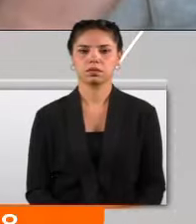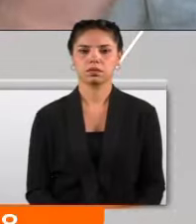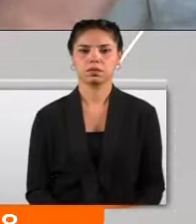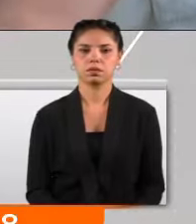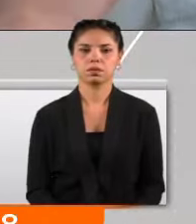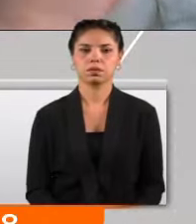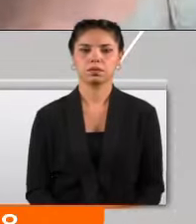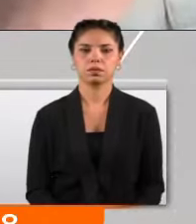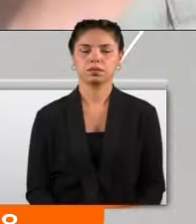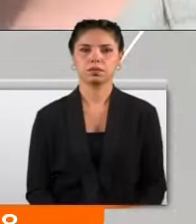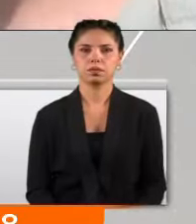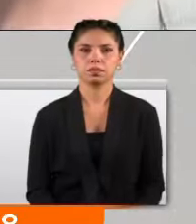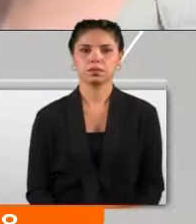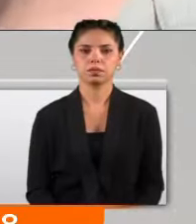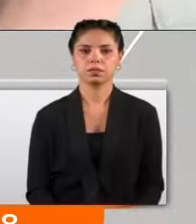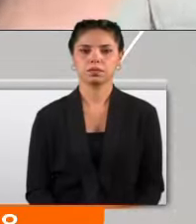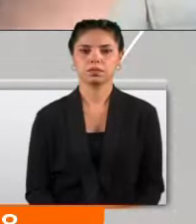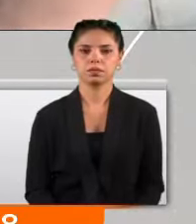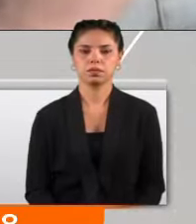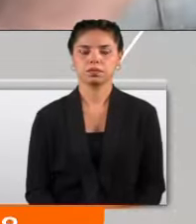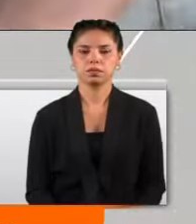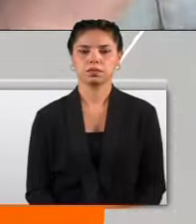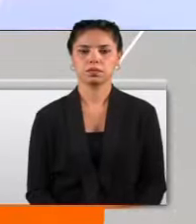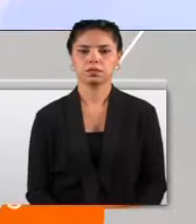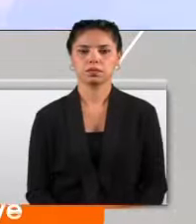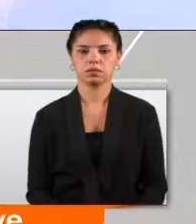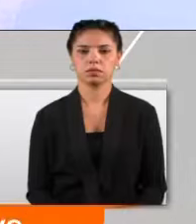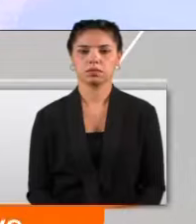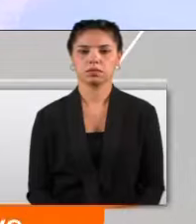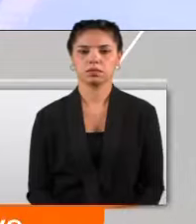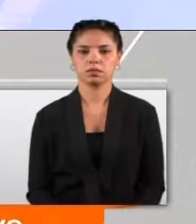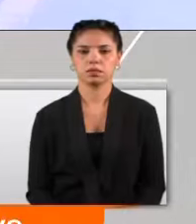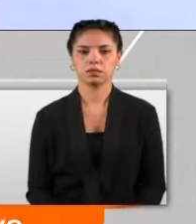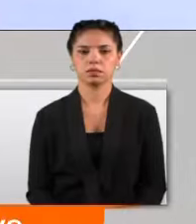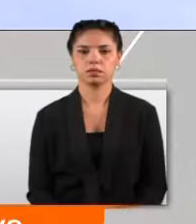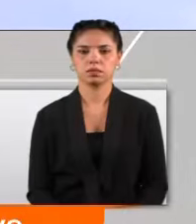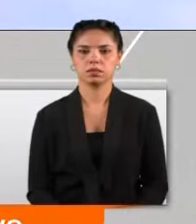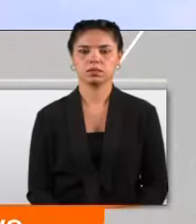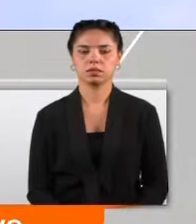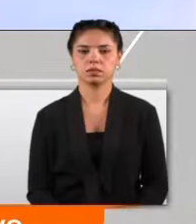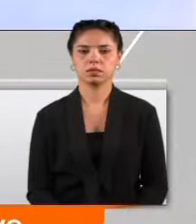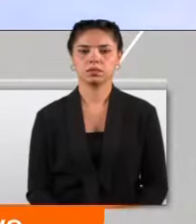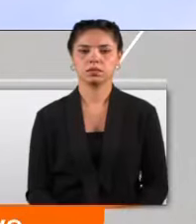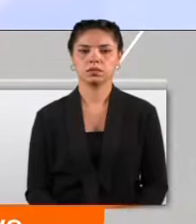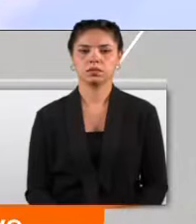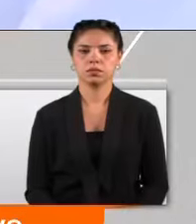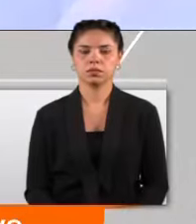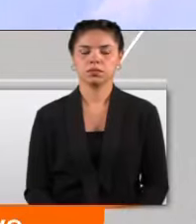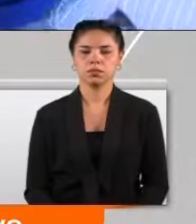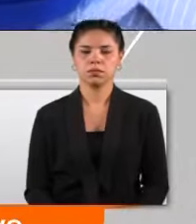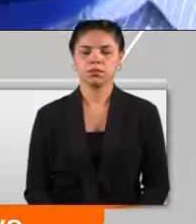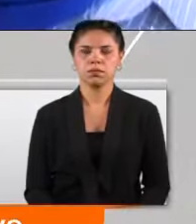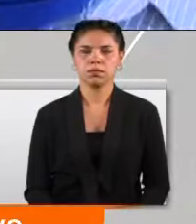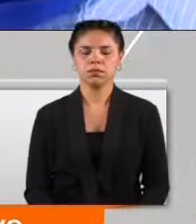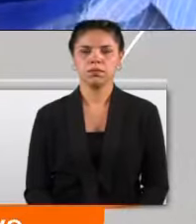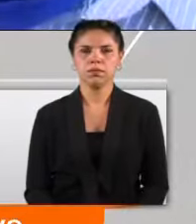ailesi yardım etmezse. Çünkü İstanbul'da kiralar çok pahalı. Öğrenci biraz daha ağırlıktayız. Eşyalı 3 artı 1 45